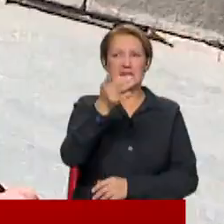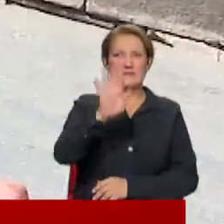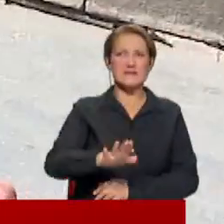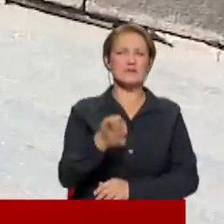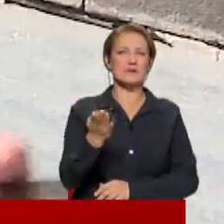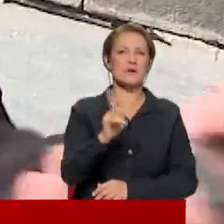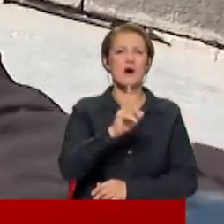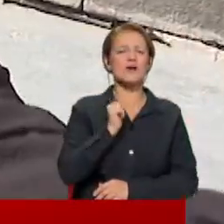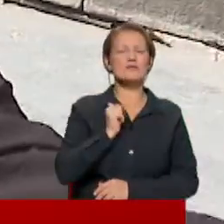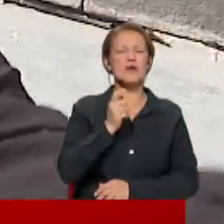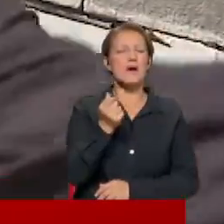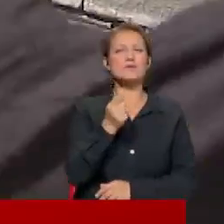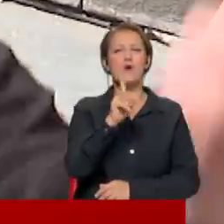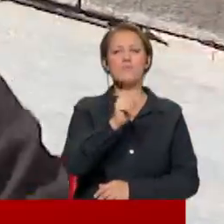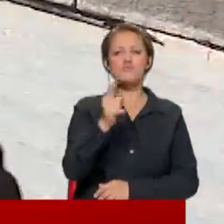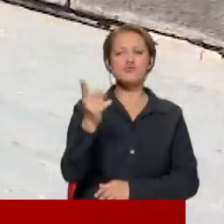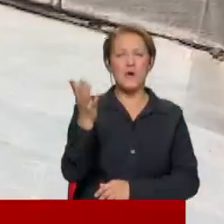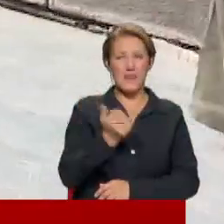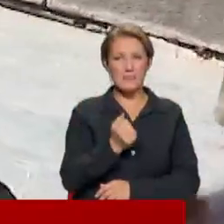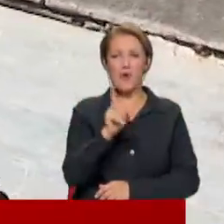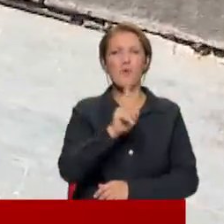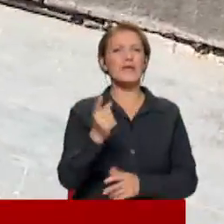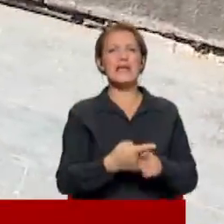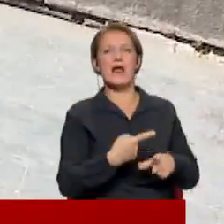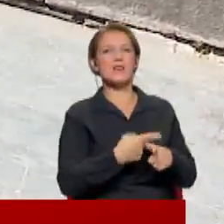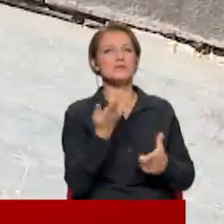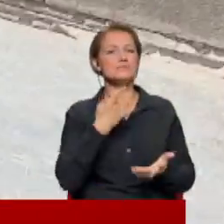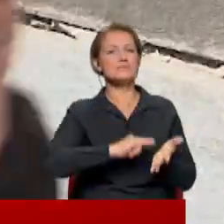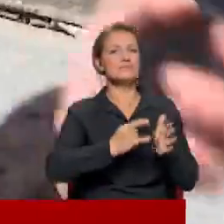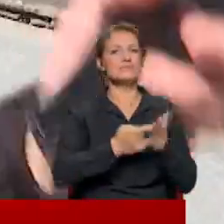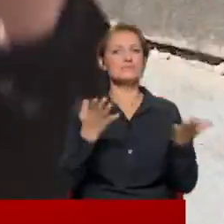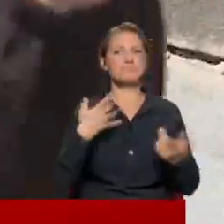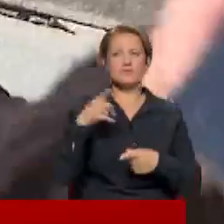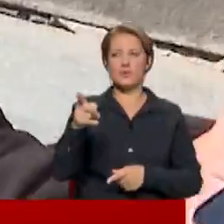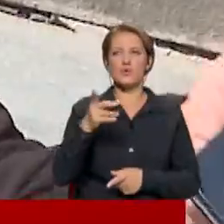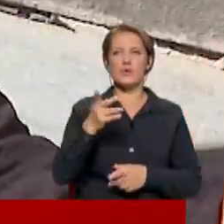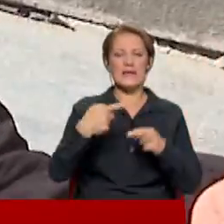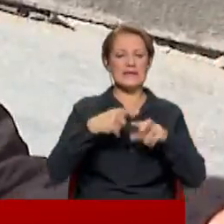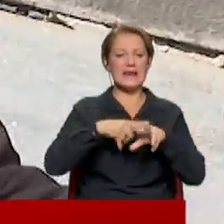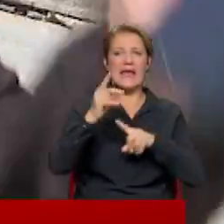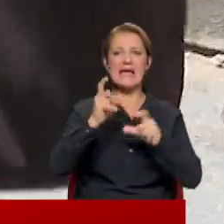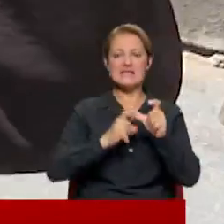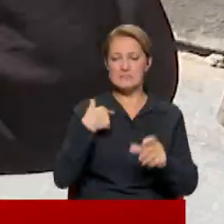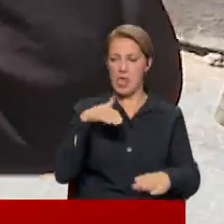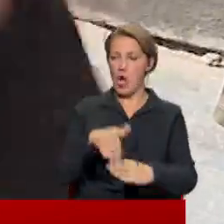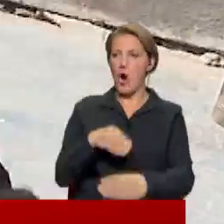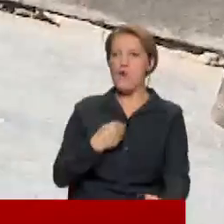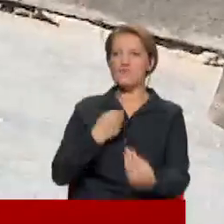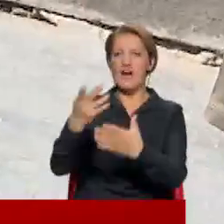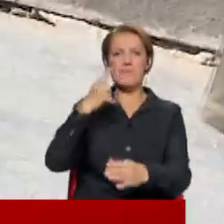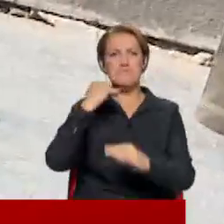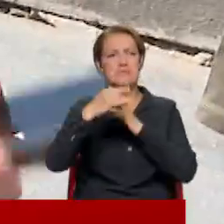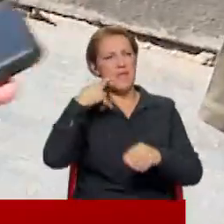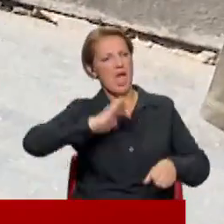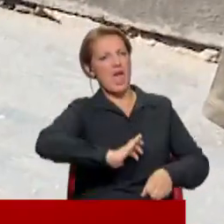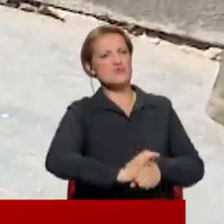ücret 10,5 milyar. 10,5 alıp da 10 milyar kira. Nasıl geçinecek millet? Biz ona reis diye oy veriyoruz. O da milleti iyice